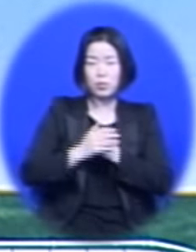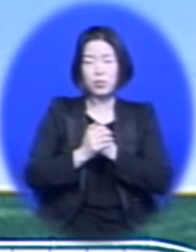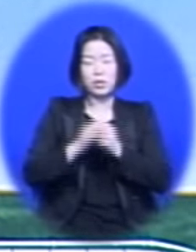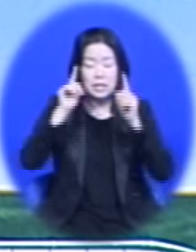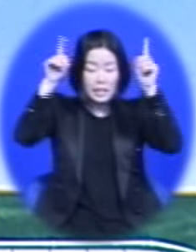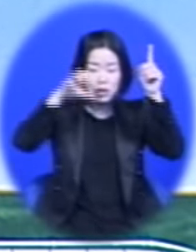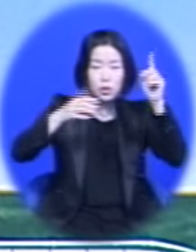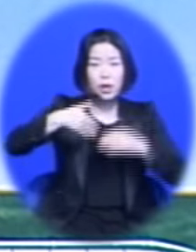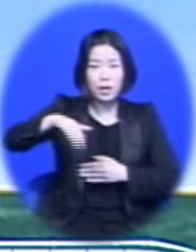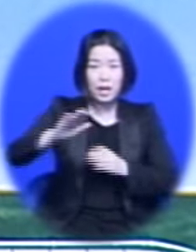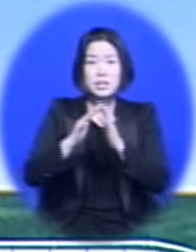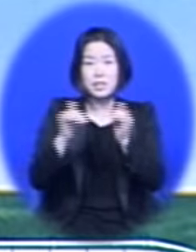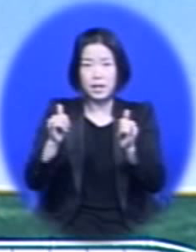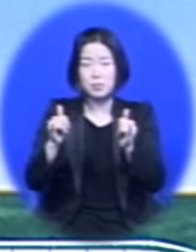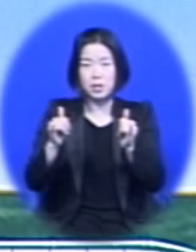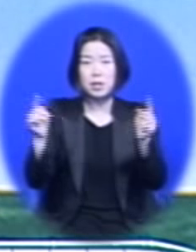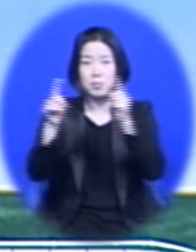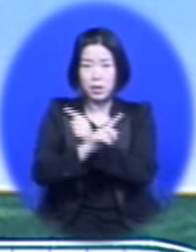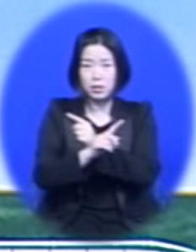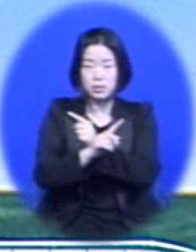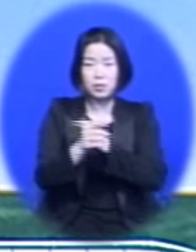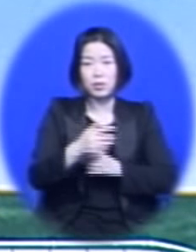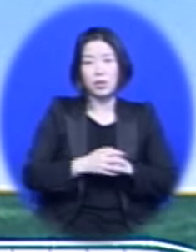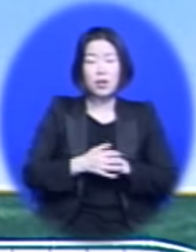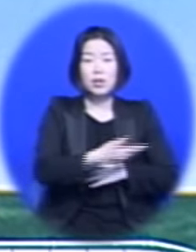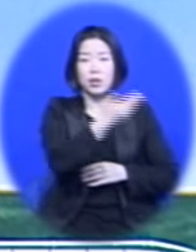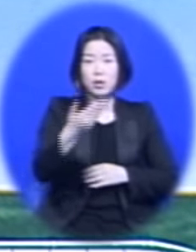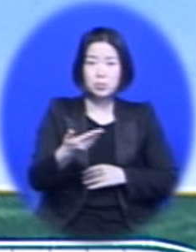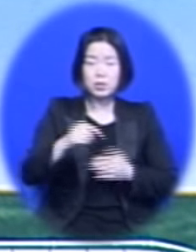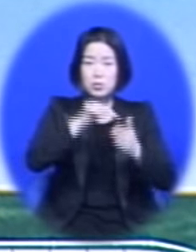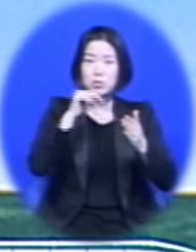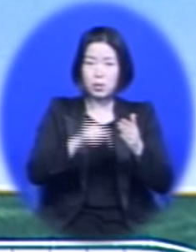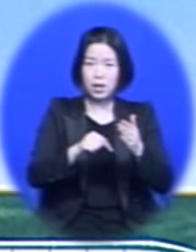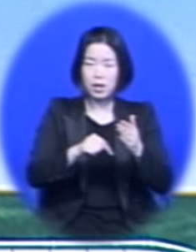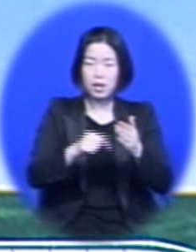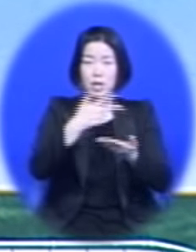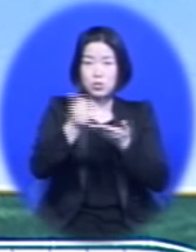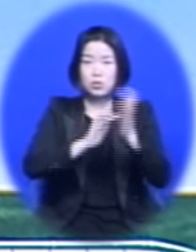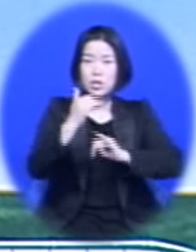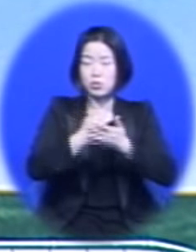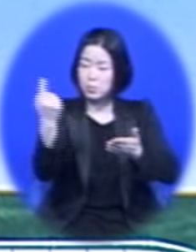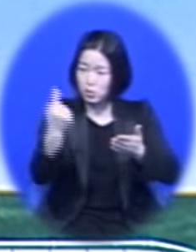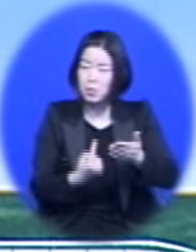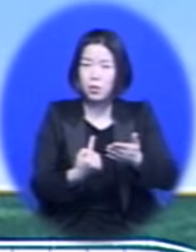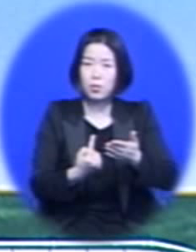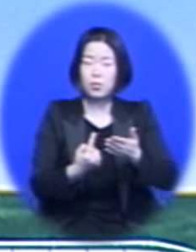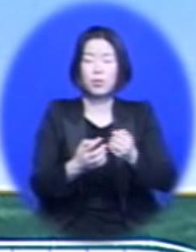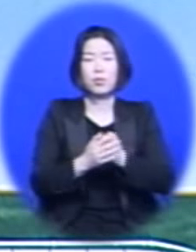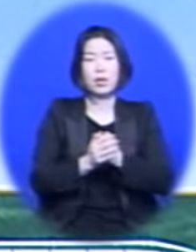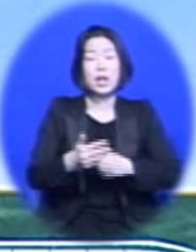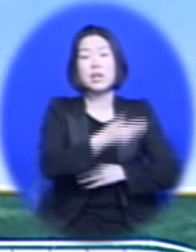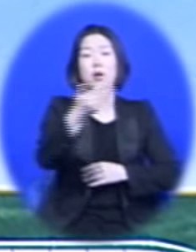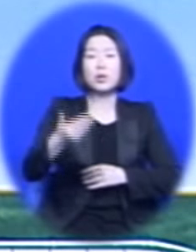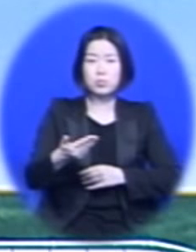지옥에 갈 수밖에 없는 사람이에요. 그리고 여러분 속에 주 예수님이 임하시고